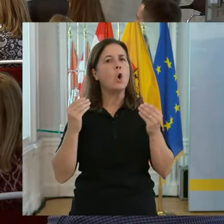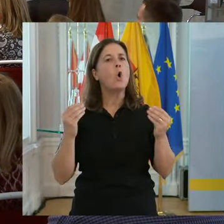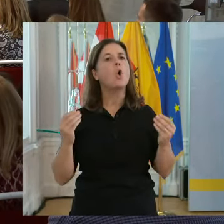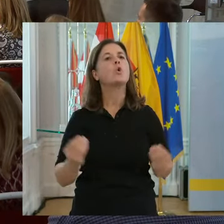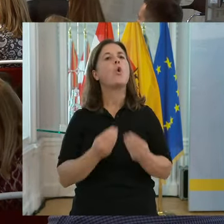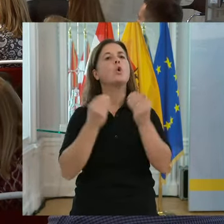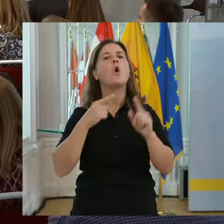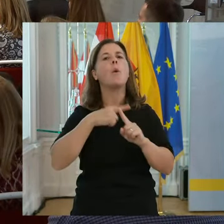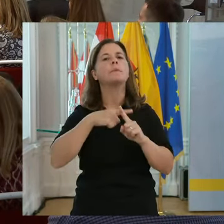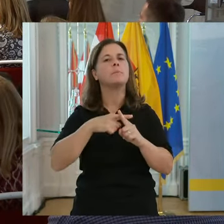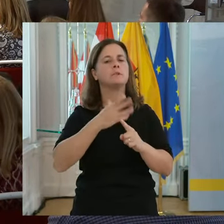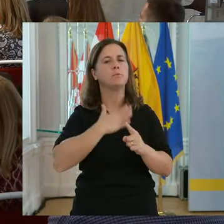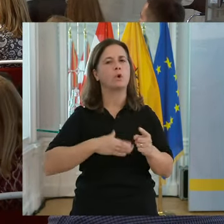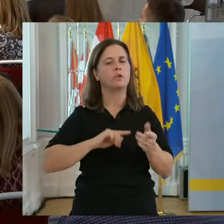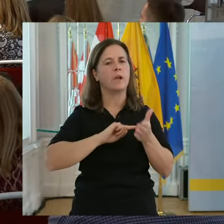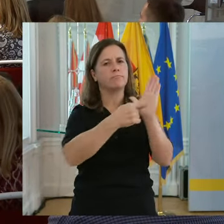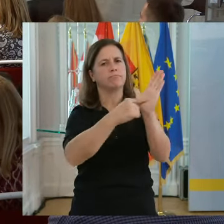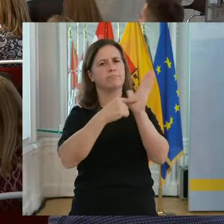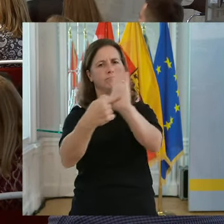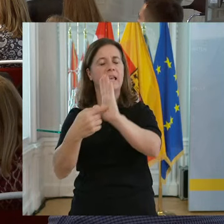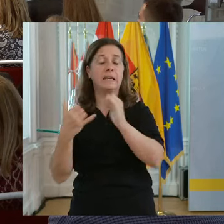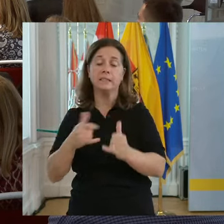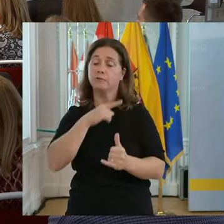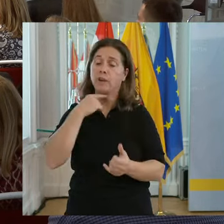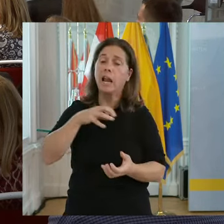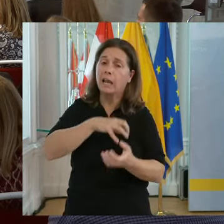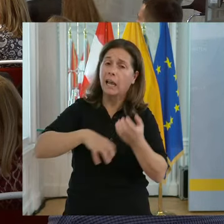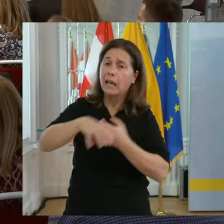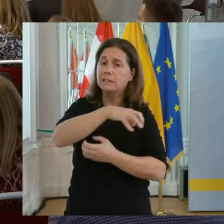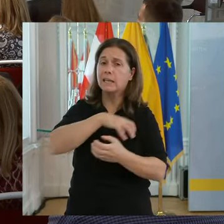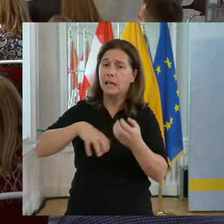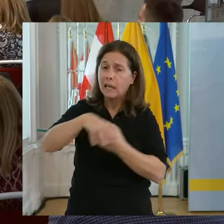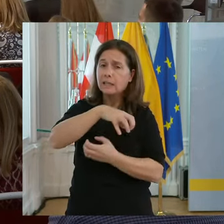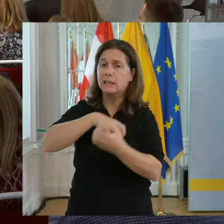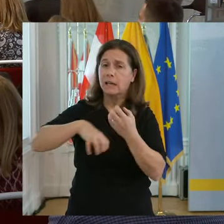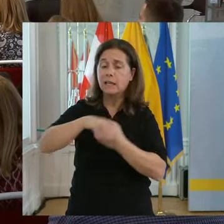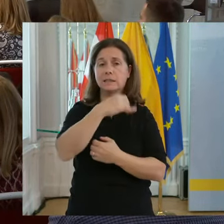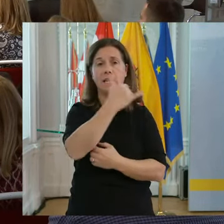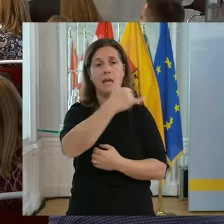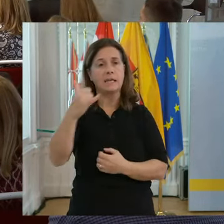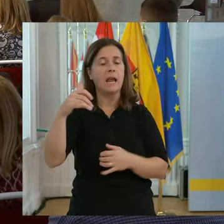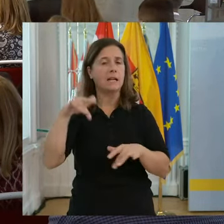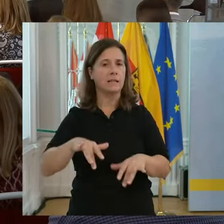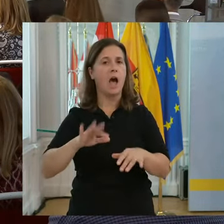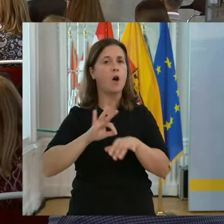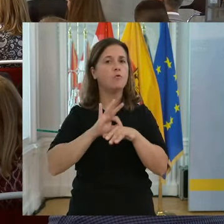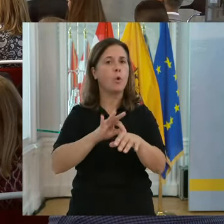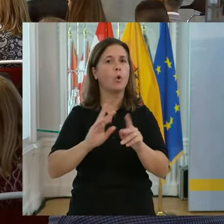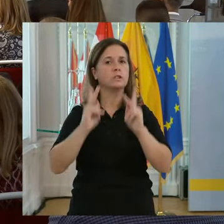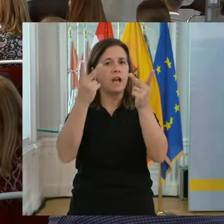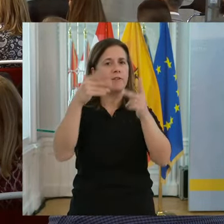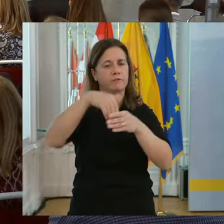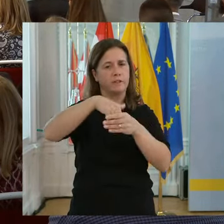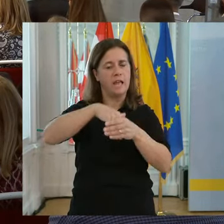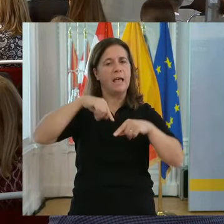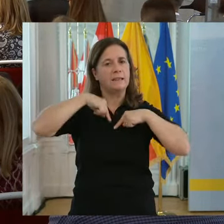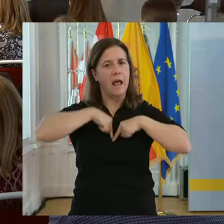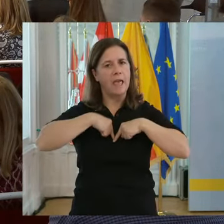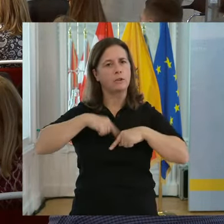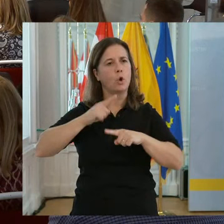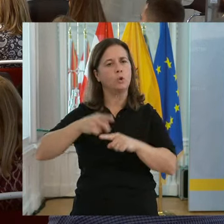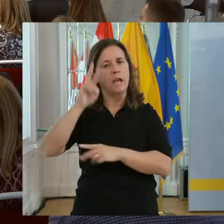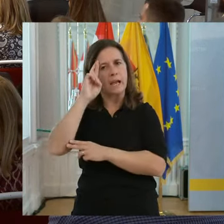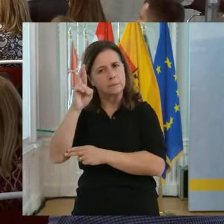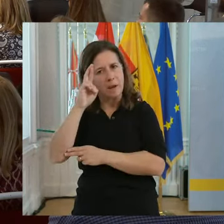können das schaffen, auch wenn momentan viel von Krisen gesprochen wird. Jeder und jede ist Führungskraft und es geht um die Talente, den respektvollen